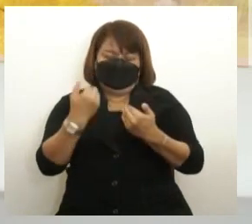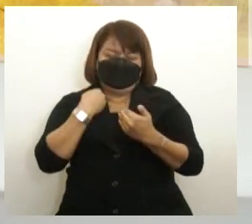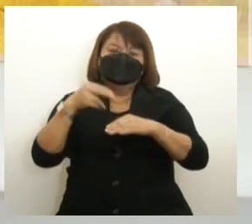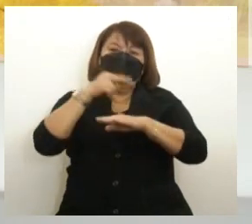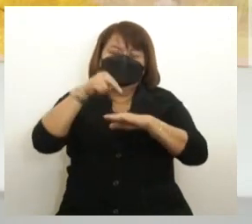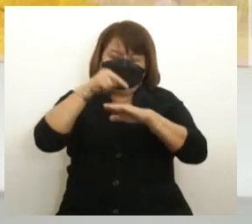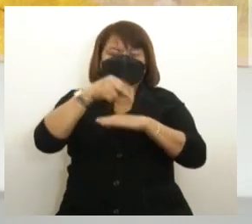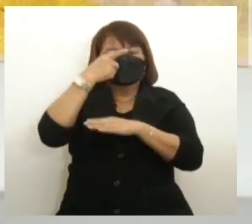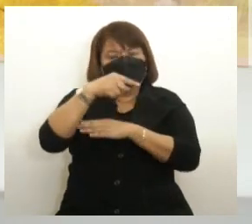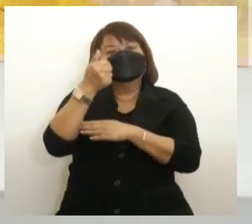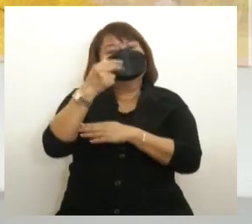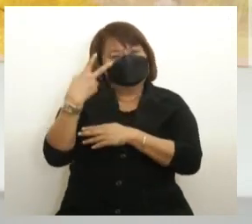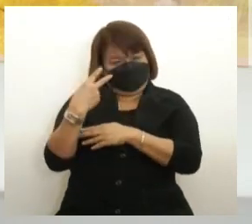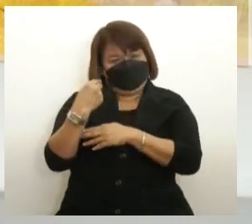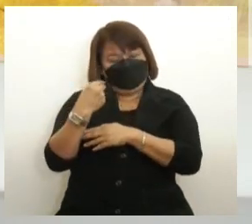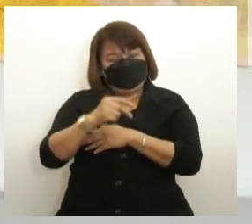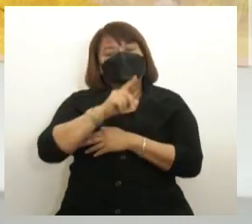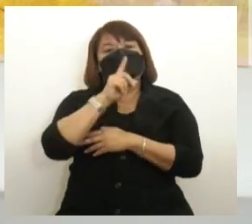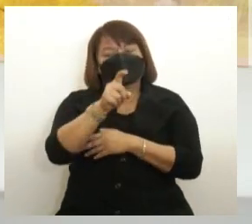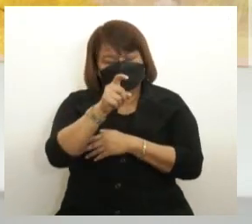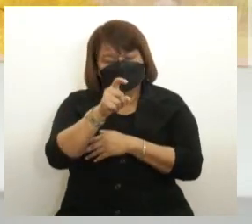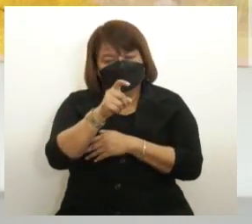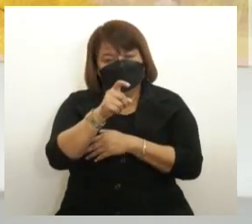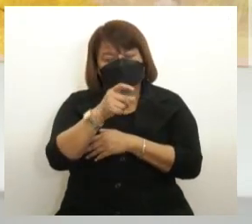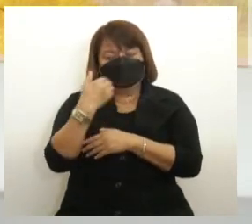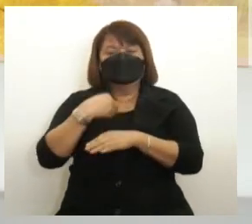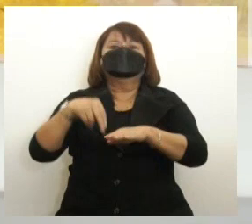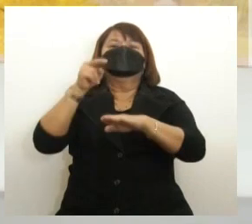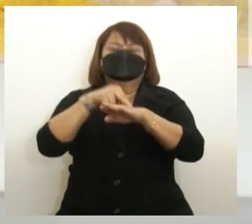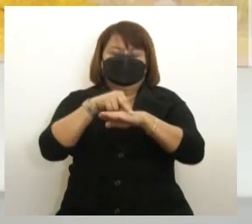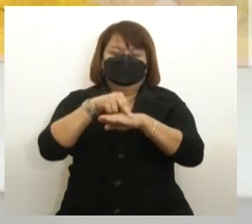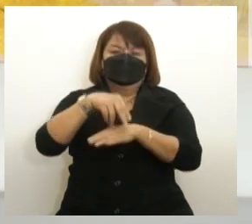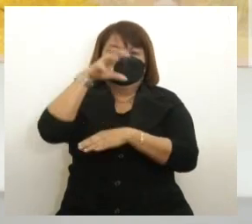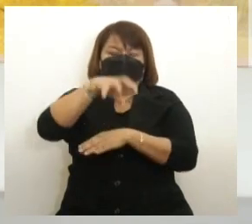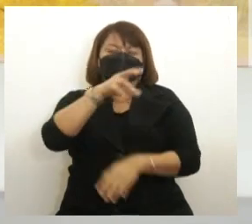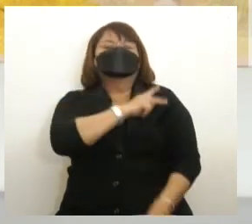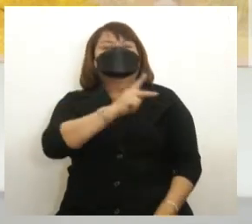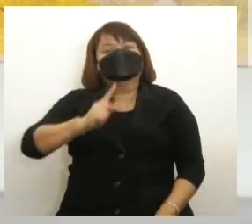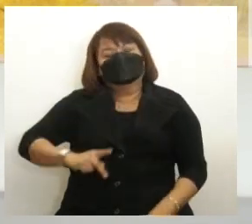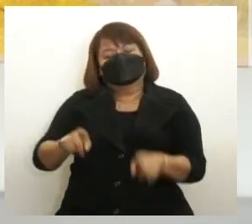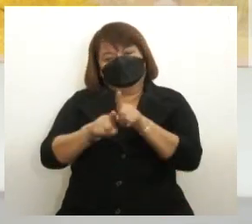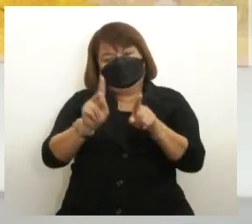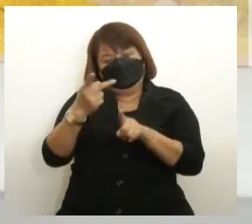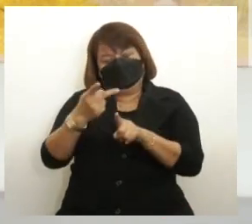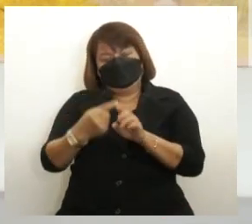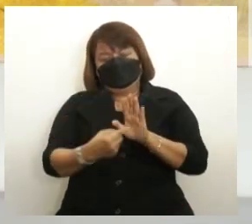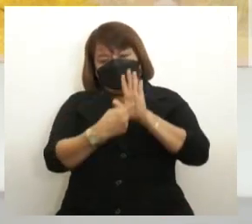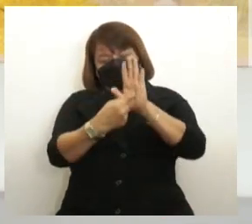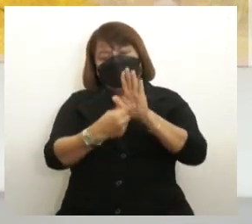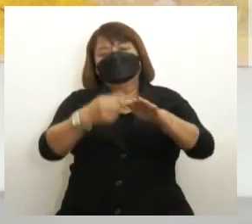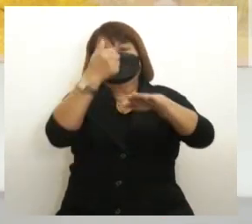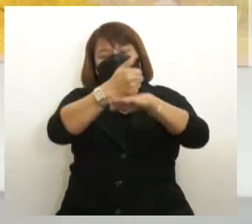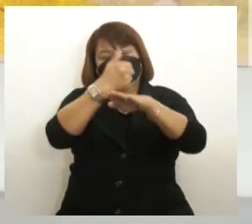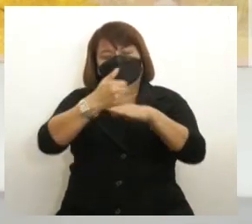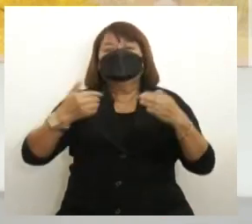ได้ไหมอันนี้คือความเป็นชาติความเป็นสถาบันพระมหากษัตริย์ก็คือการแสดงออกถึงความเป็นผู้นำในการเปลี่ยนแปล